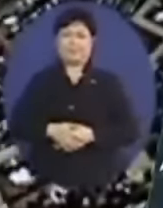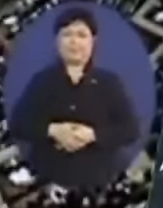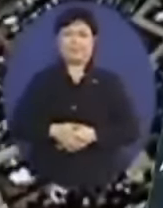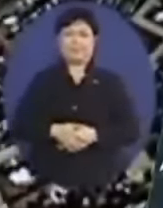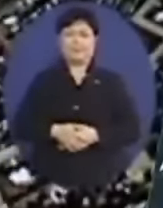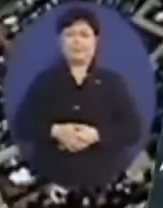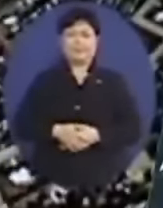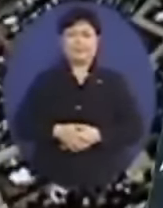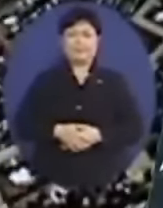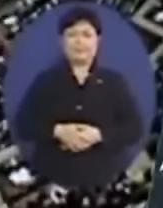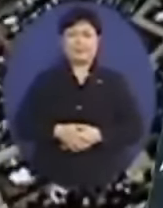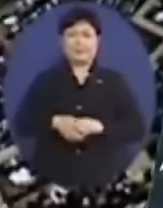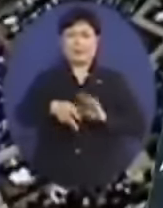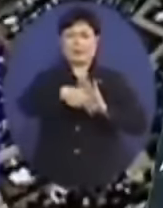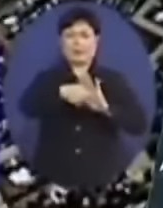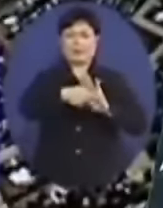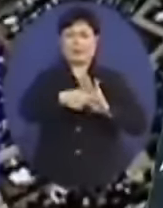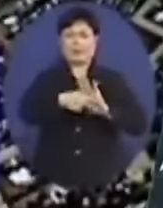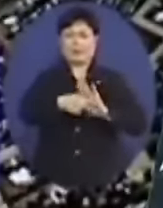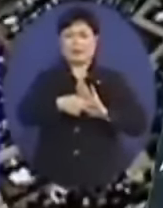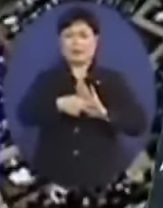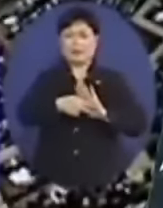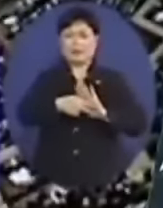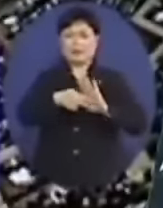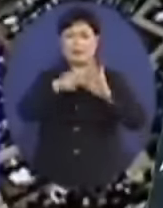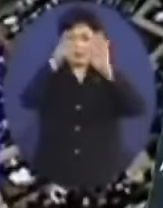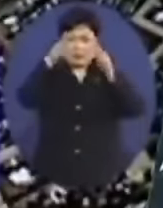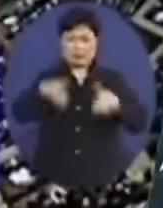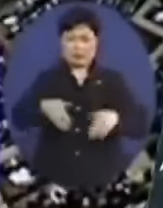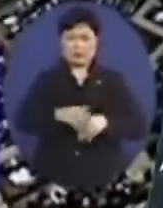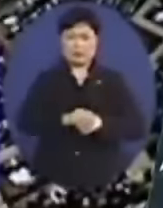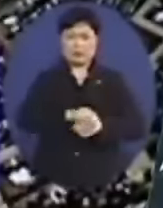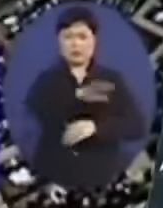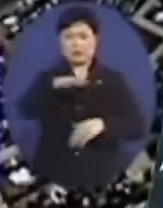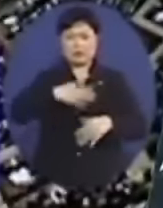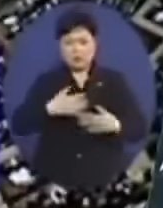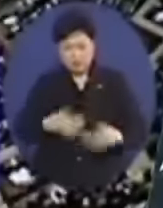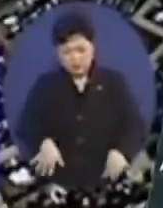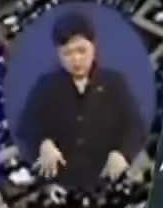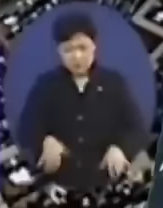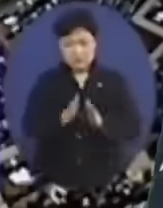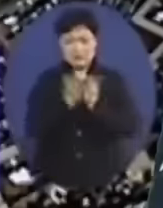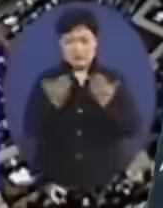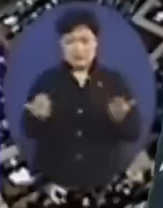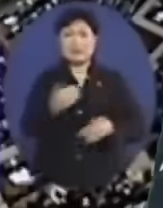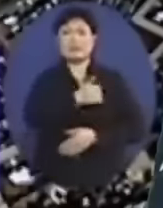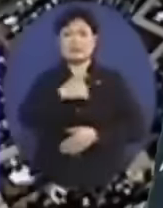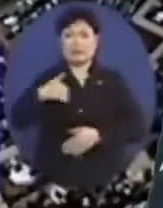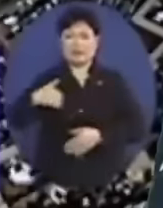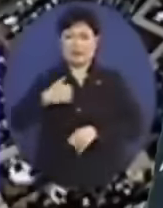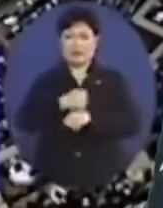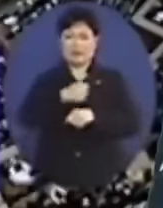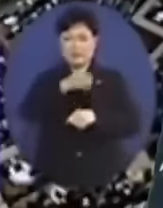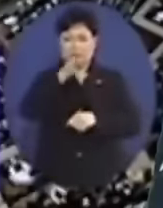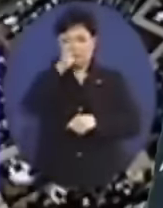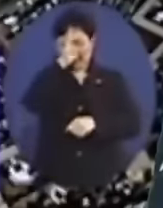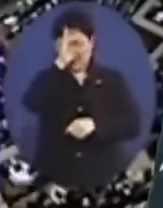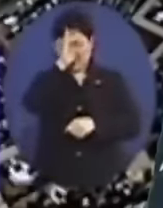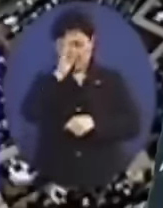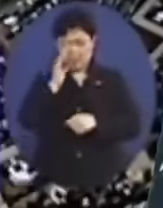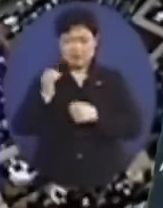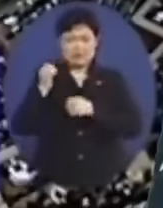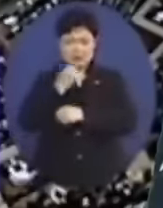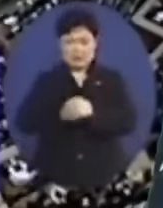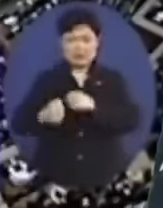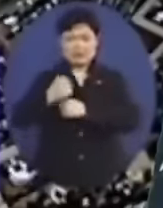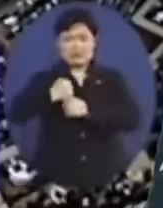아멘이는 이사야 선지자 이사야를 통하여 하신 말씀에 우리의 연약한 것을 친히 담당하시고 병을 짊어지다함을